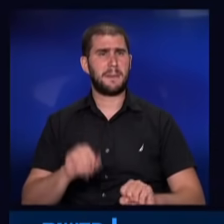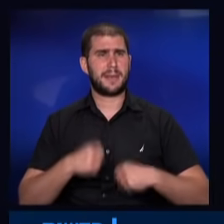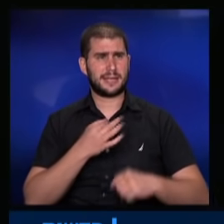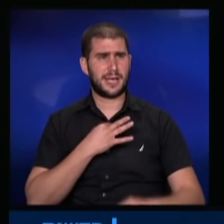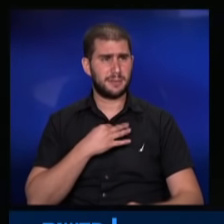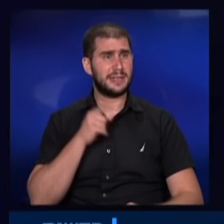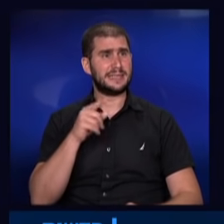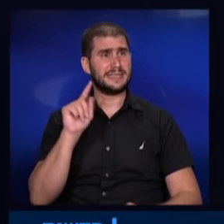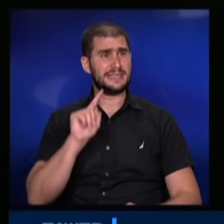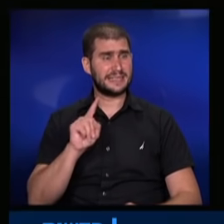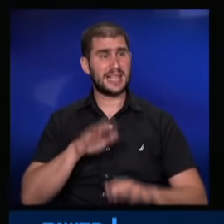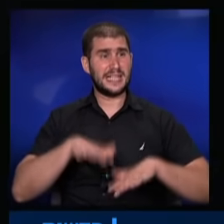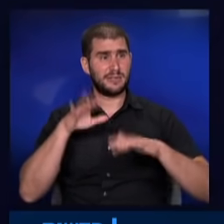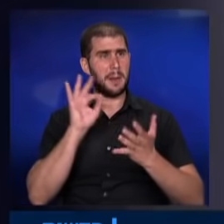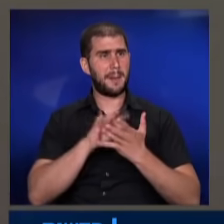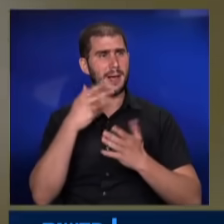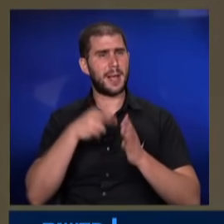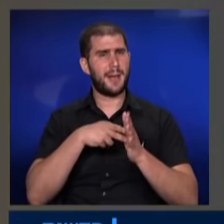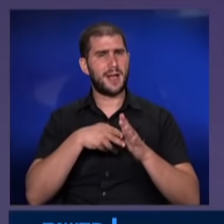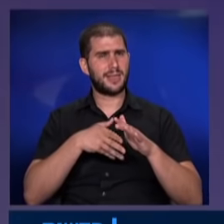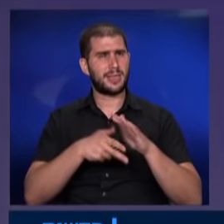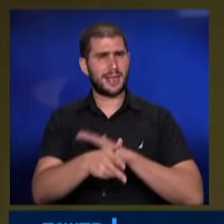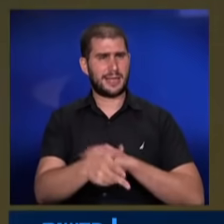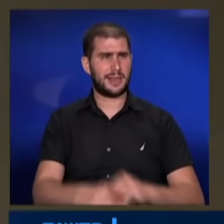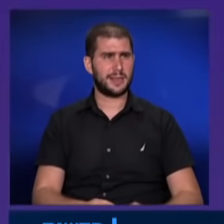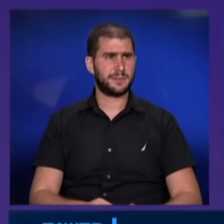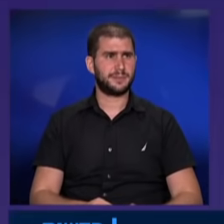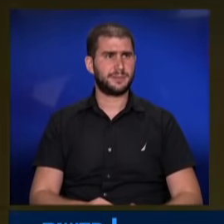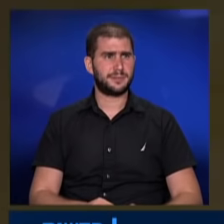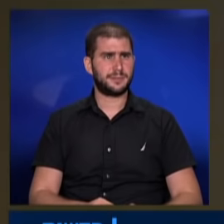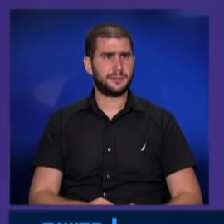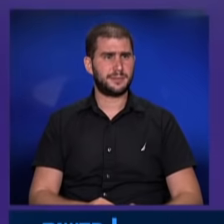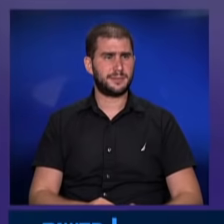את זנג ההצפות תפסו כשהיה ברכבת התחתית.